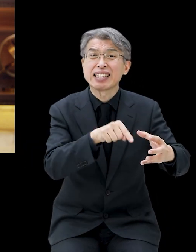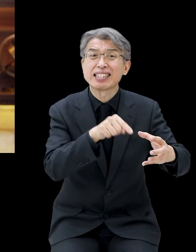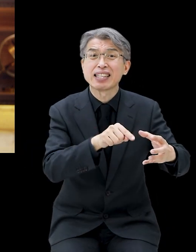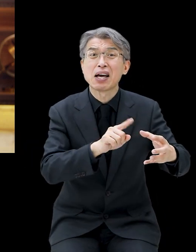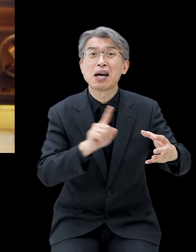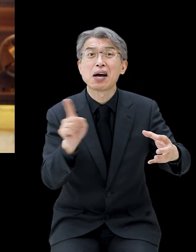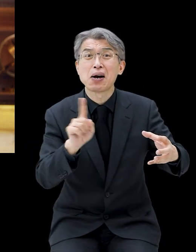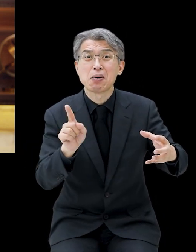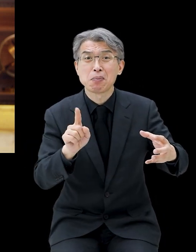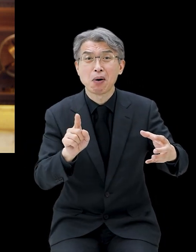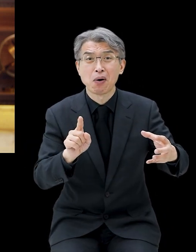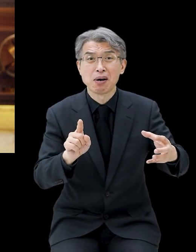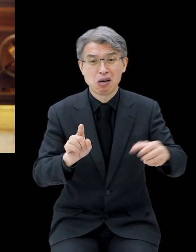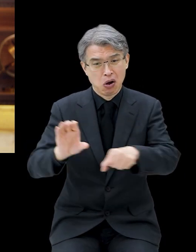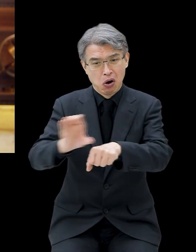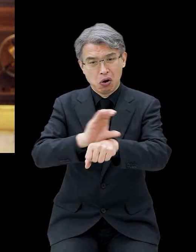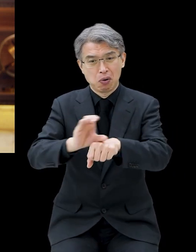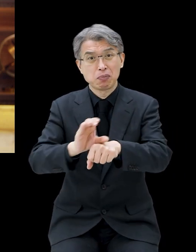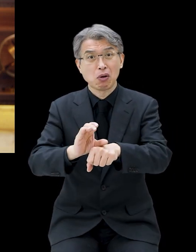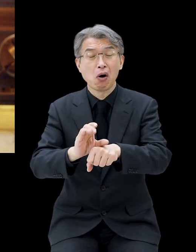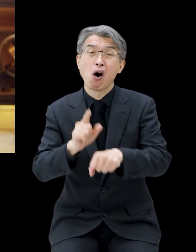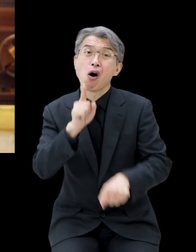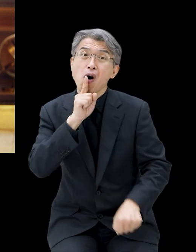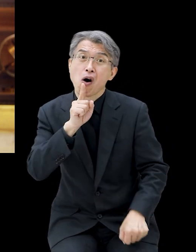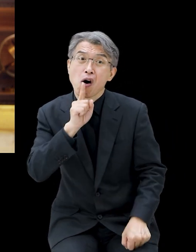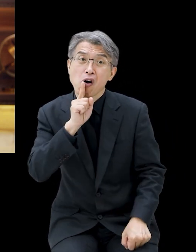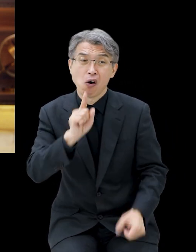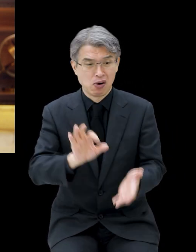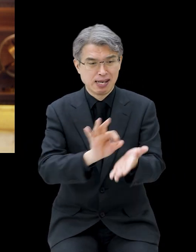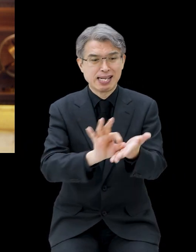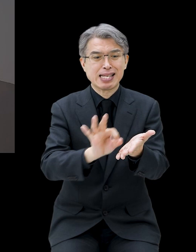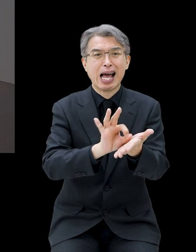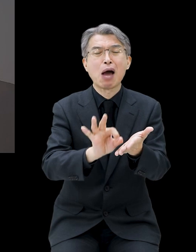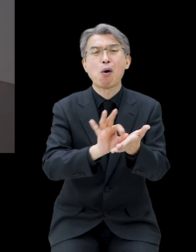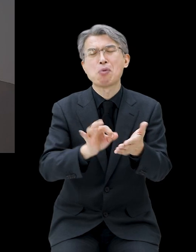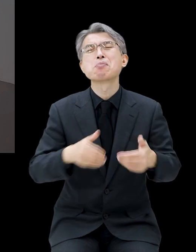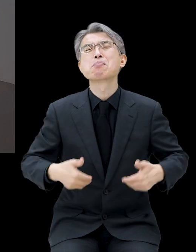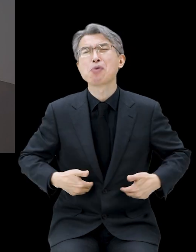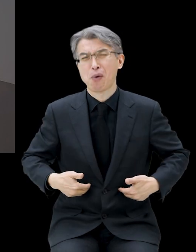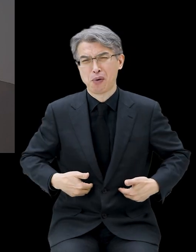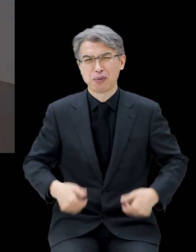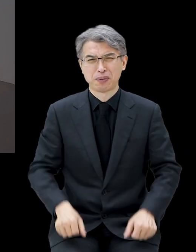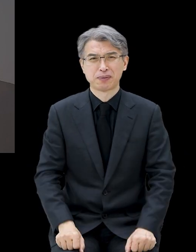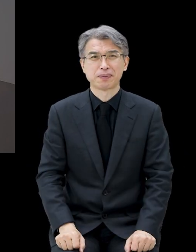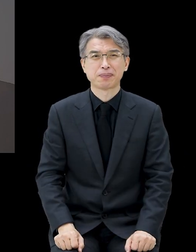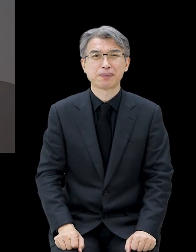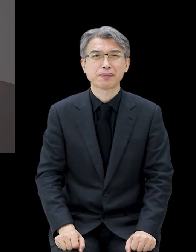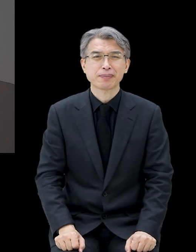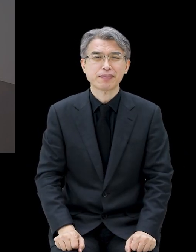그래도 뭐 언어 같은 거는 하나 정도 하고 있으면 좋지 않을까 이렇게 생각이 드네요.